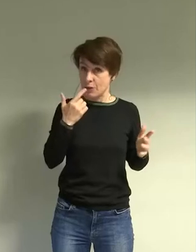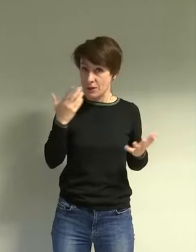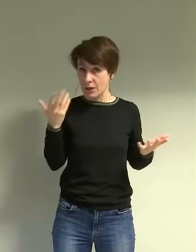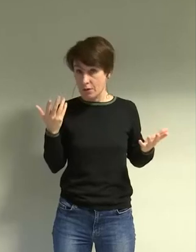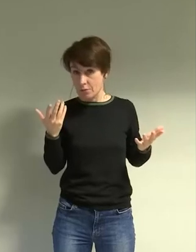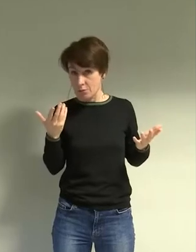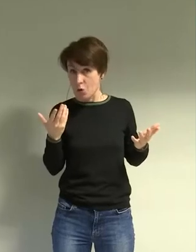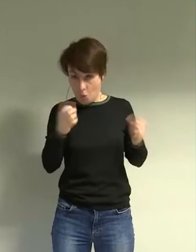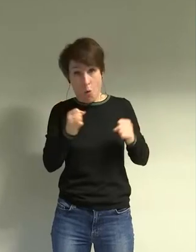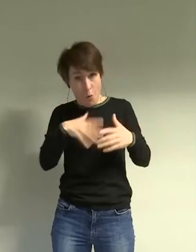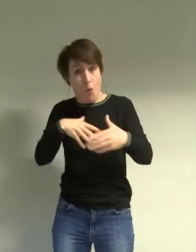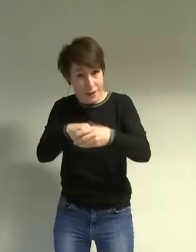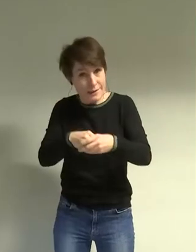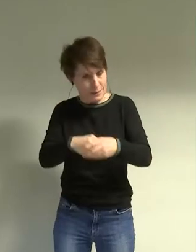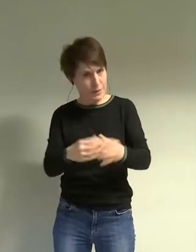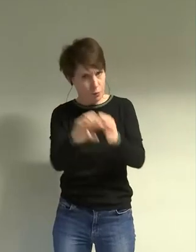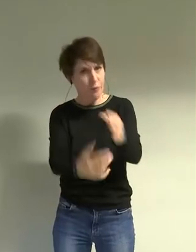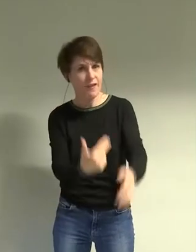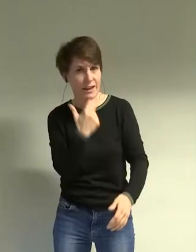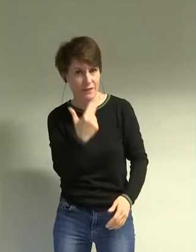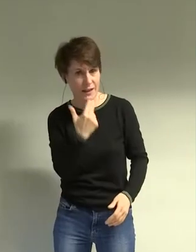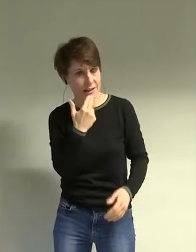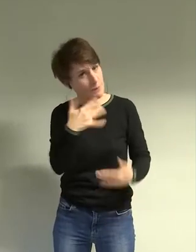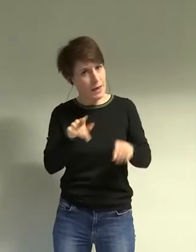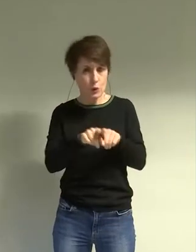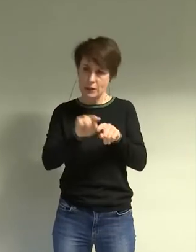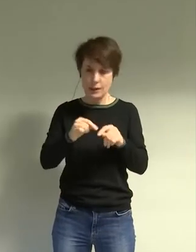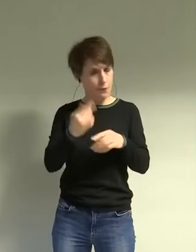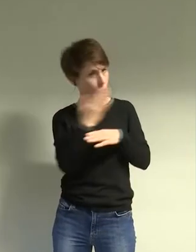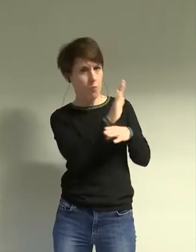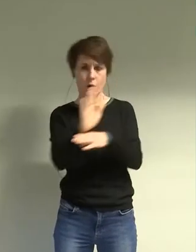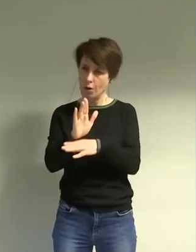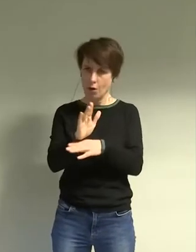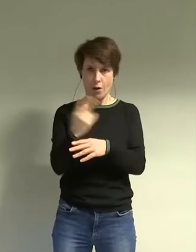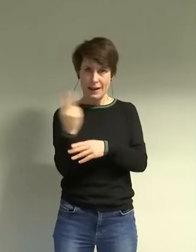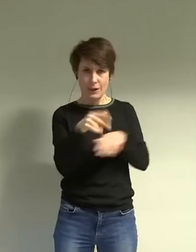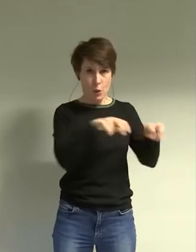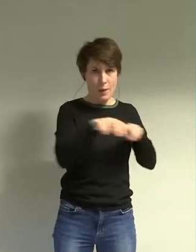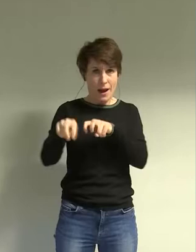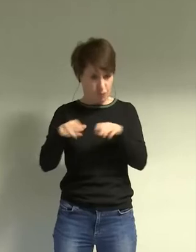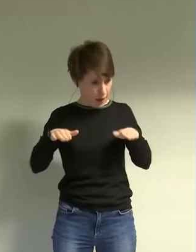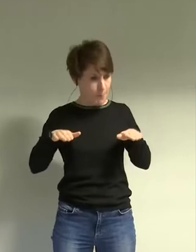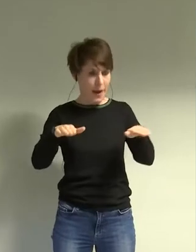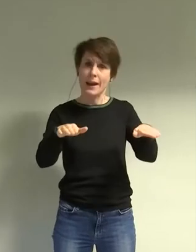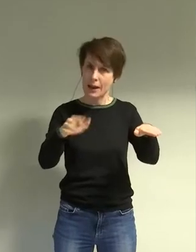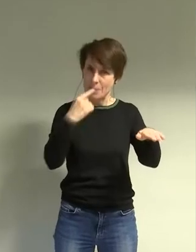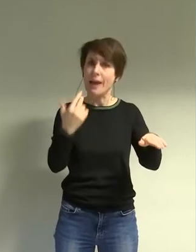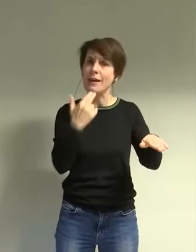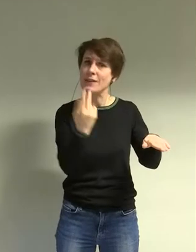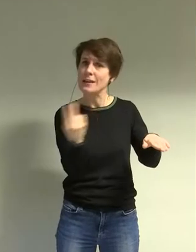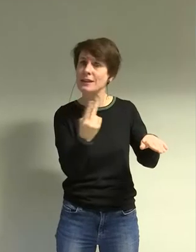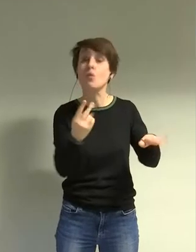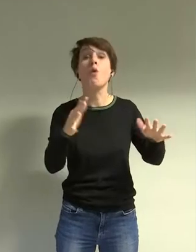participation efficace mais aussi d'être crédible quant à un aboutissement de deux démarches parallèles mais différente difficile de voir ici la